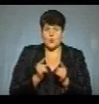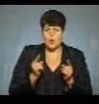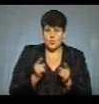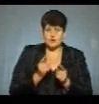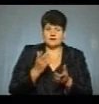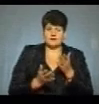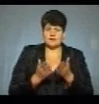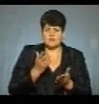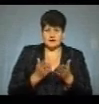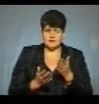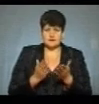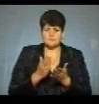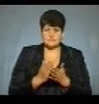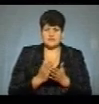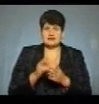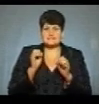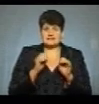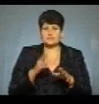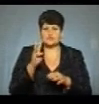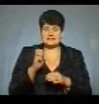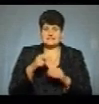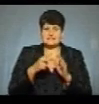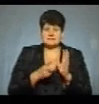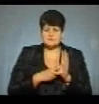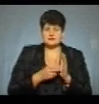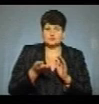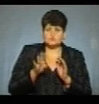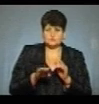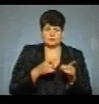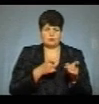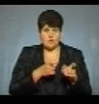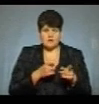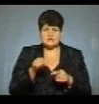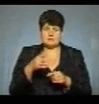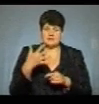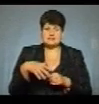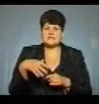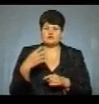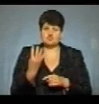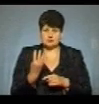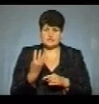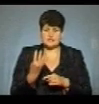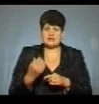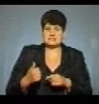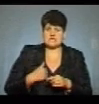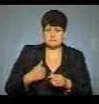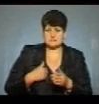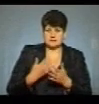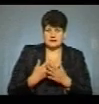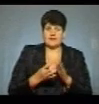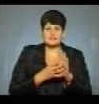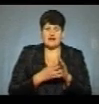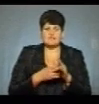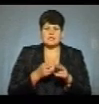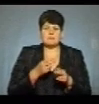але здано 317 одиниць зброї, з них 54 зброї армійських зразків, 9